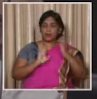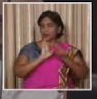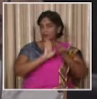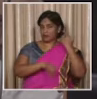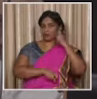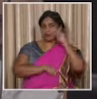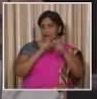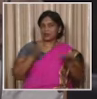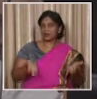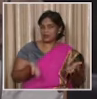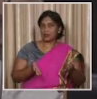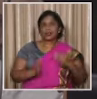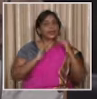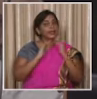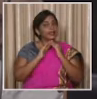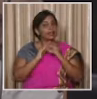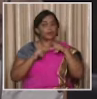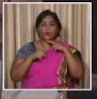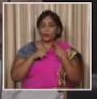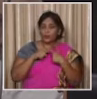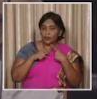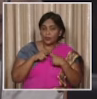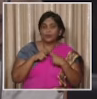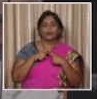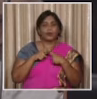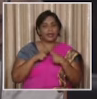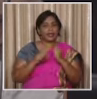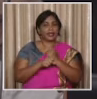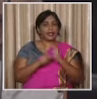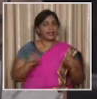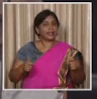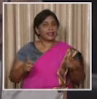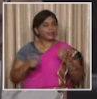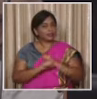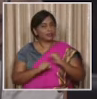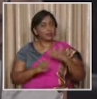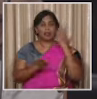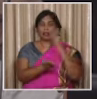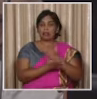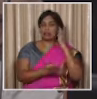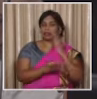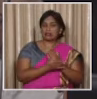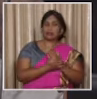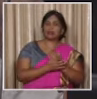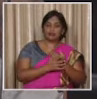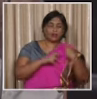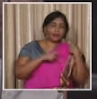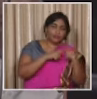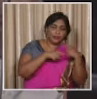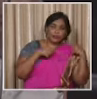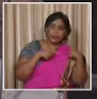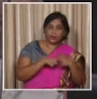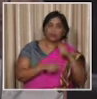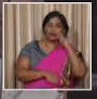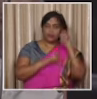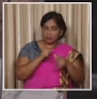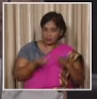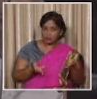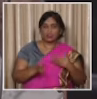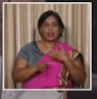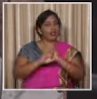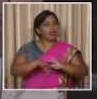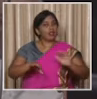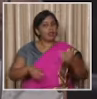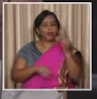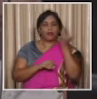හිටපු ජාතියක්. ගෙදර උයාපිහා ගන්නට ගෑස් නැතුව එළියේ දරලිප වැඳගෙන කෑම උයාගත් ජාතියක්.